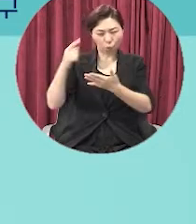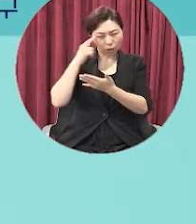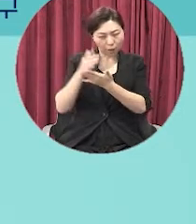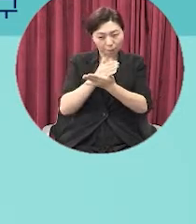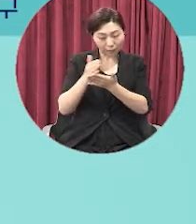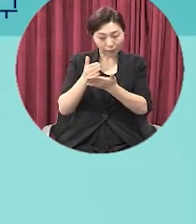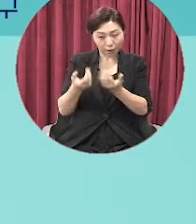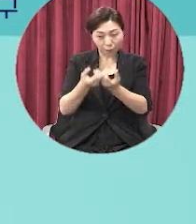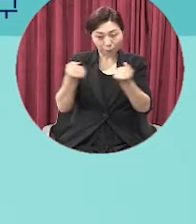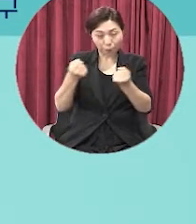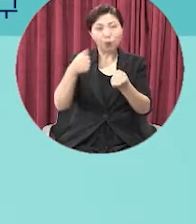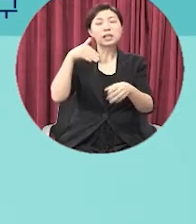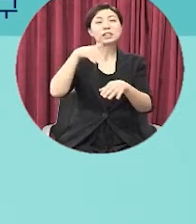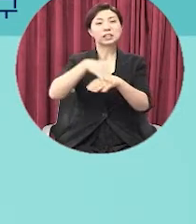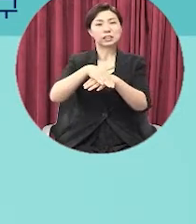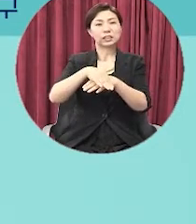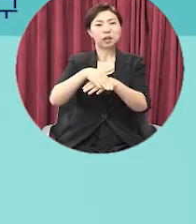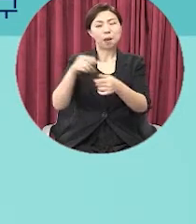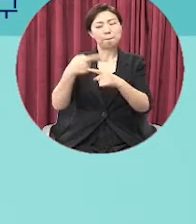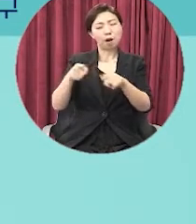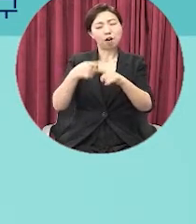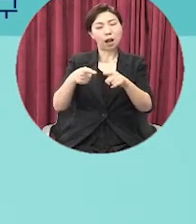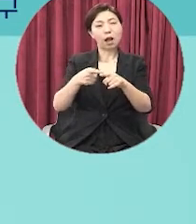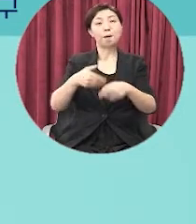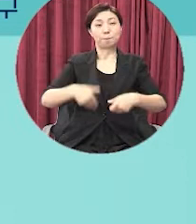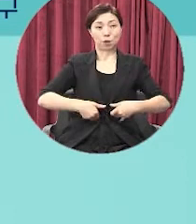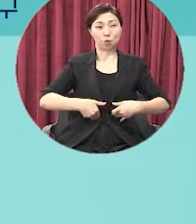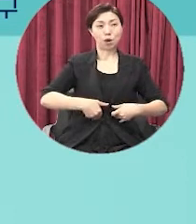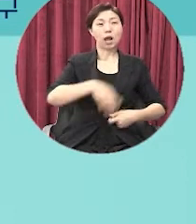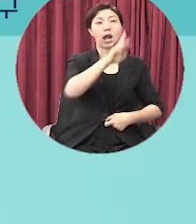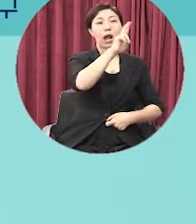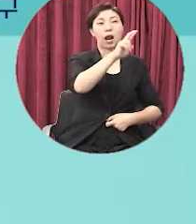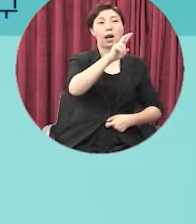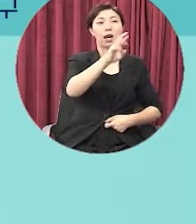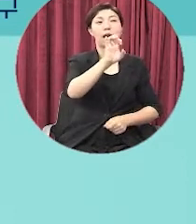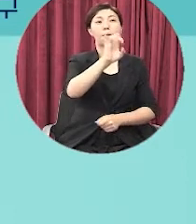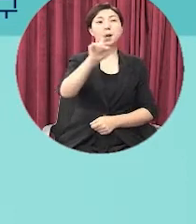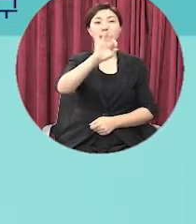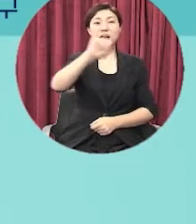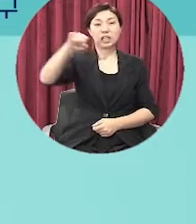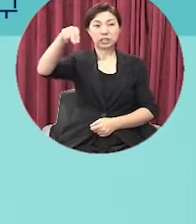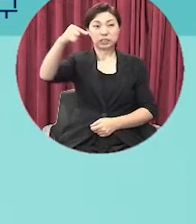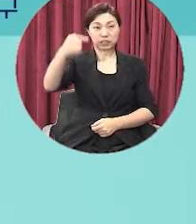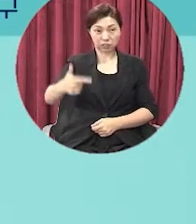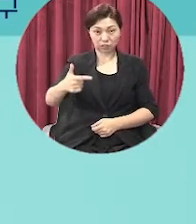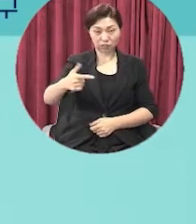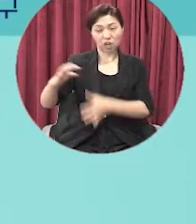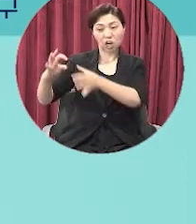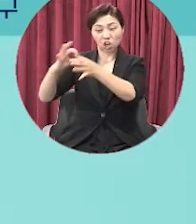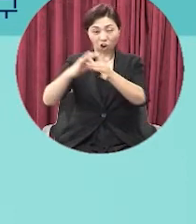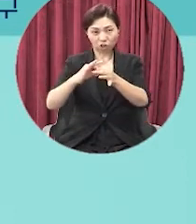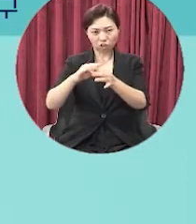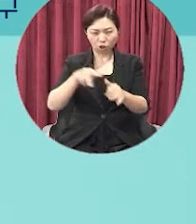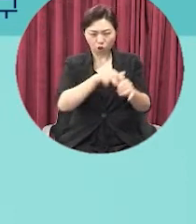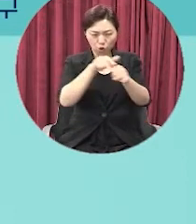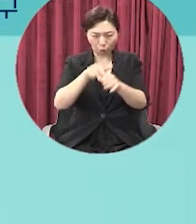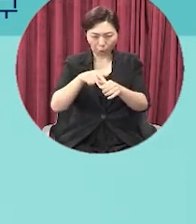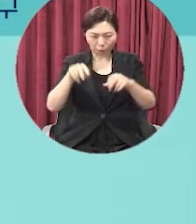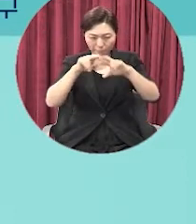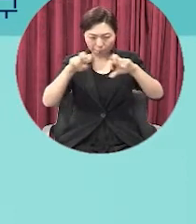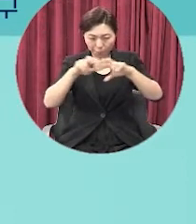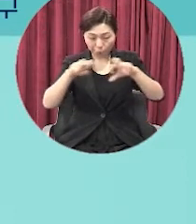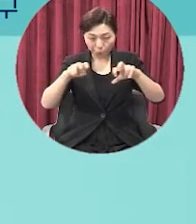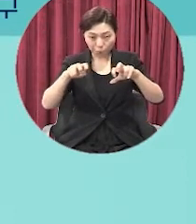언어인 c c 플러스 플러스 또는 fi 파일 선과 연결되서 데이터를 시각화 한다던가 아 또는 분석하는 것에